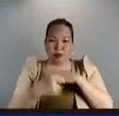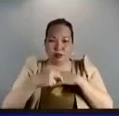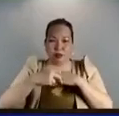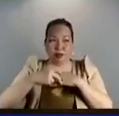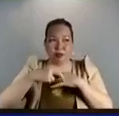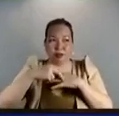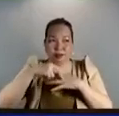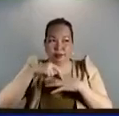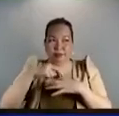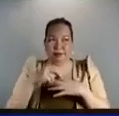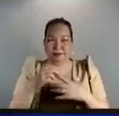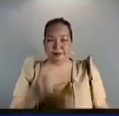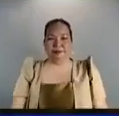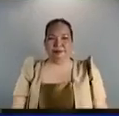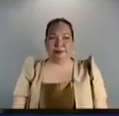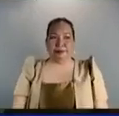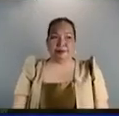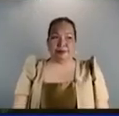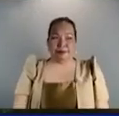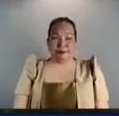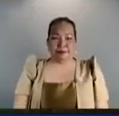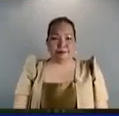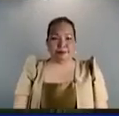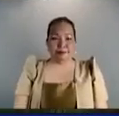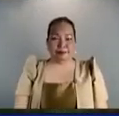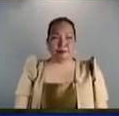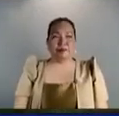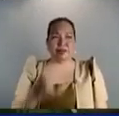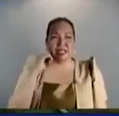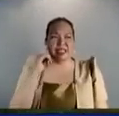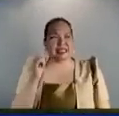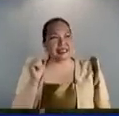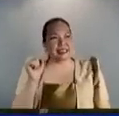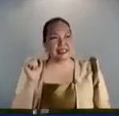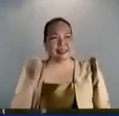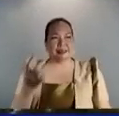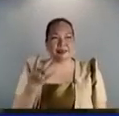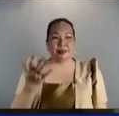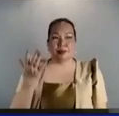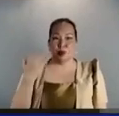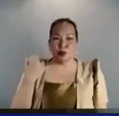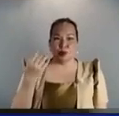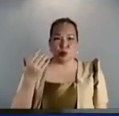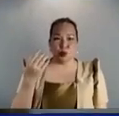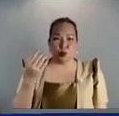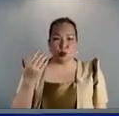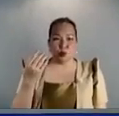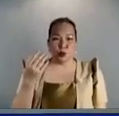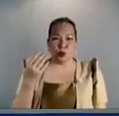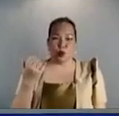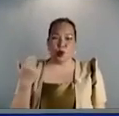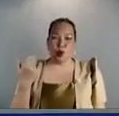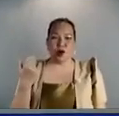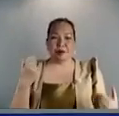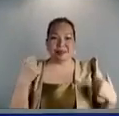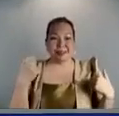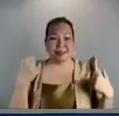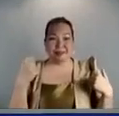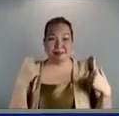No? Siyempre, siguro nung bata pa si President Bongbong, patakbo-takbo siya paakyat